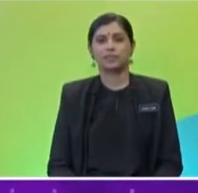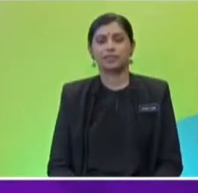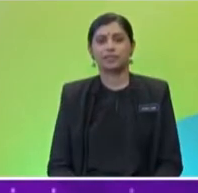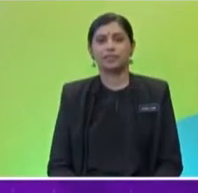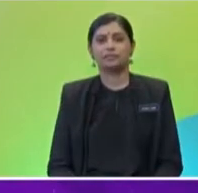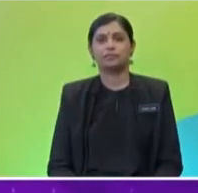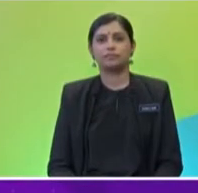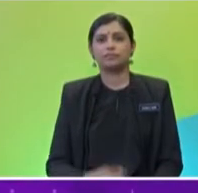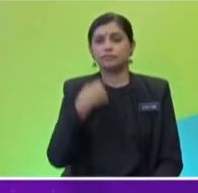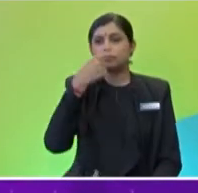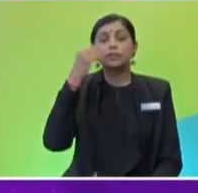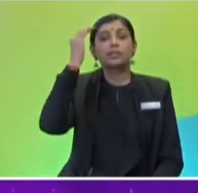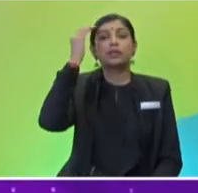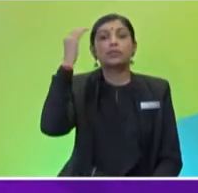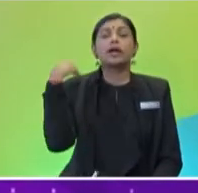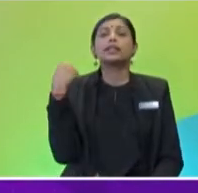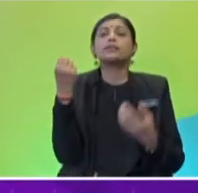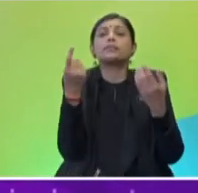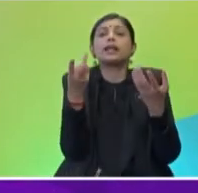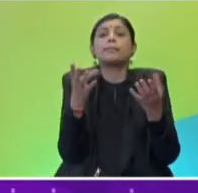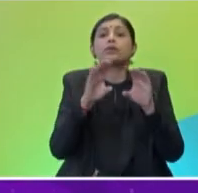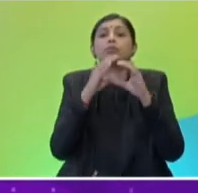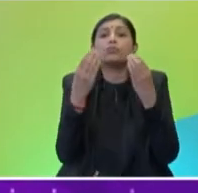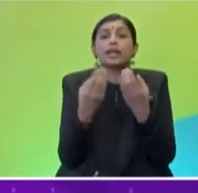Siapa nak jawab? Ada berapa kumpulan berapa-berapa?